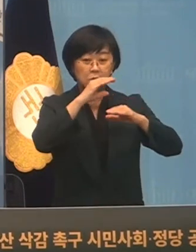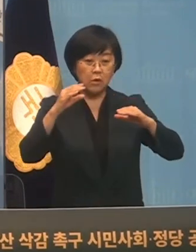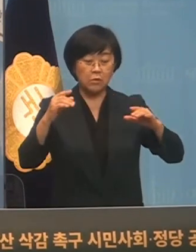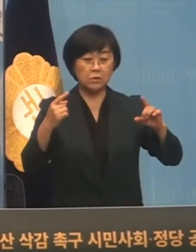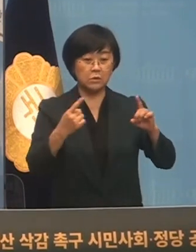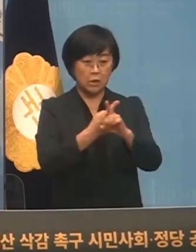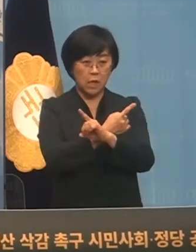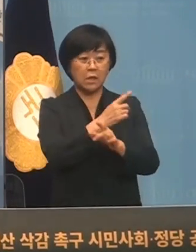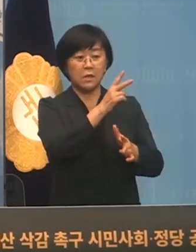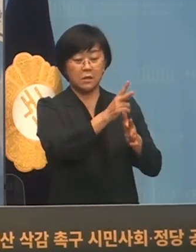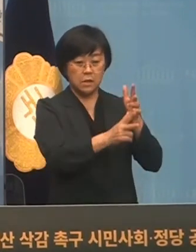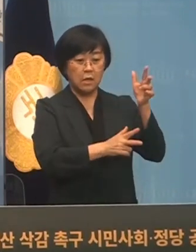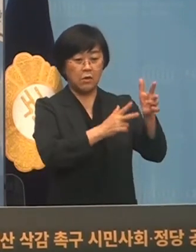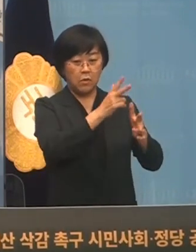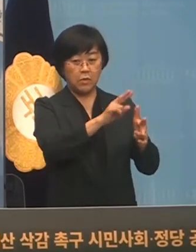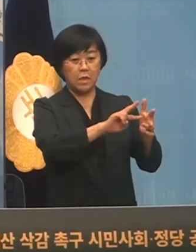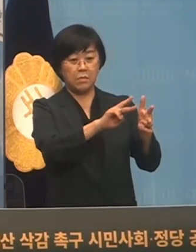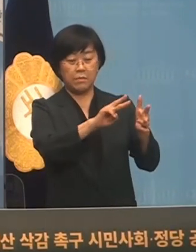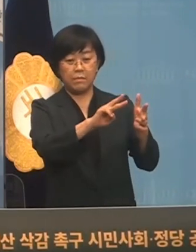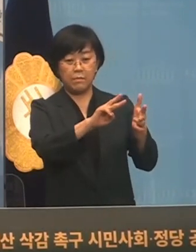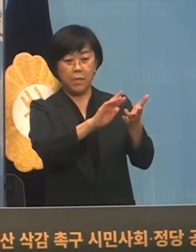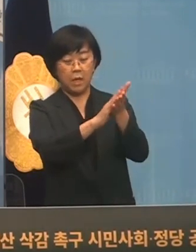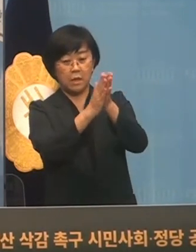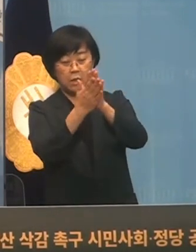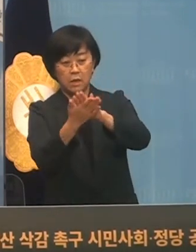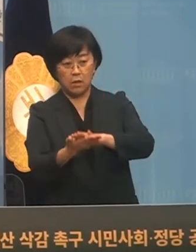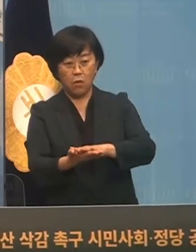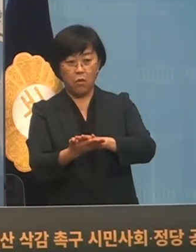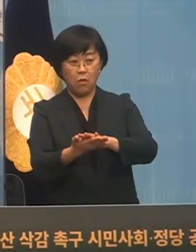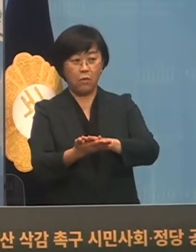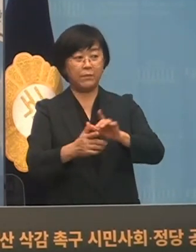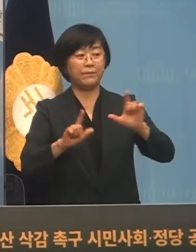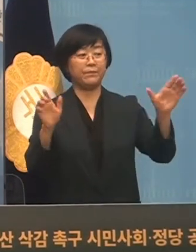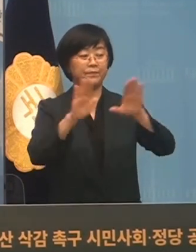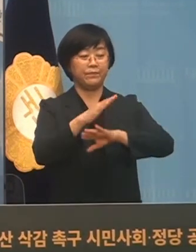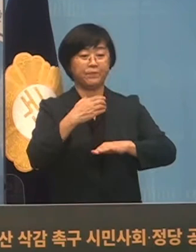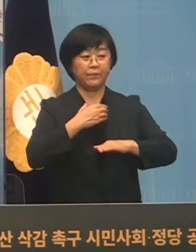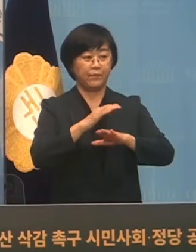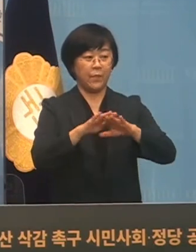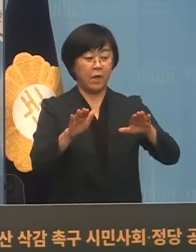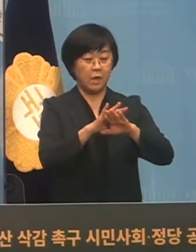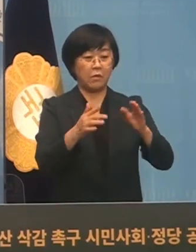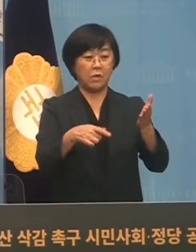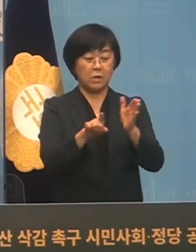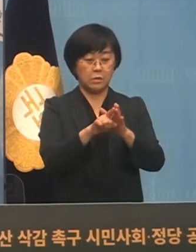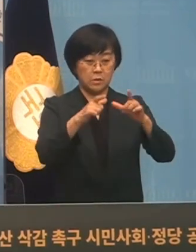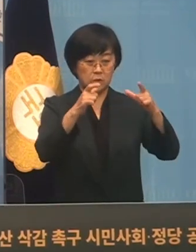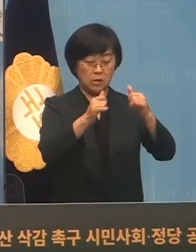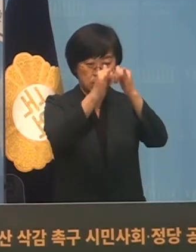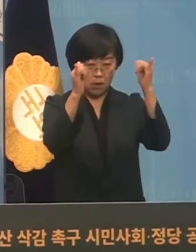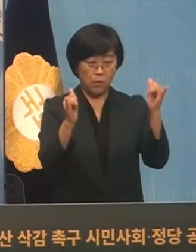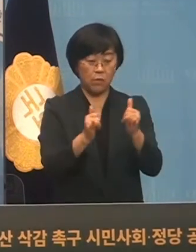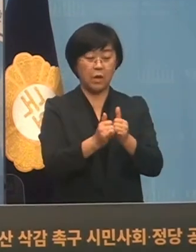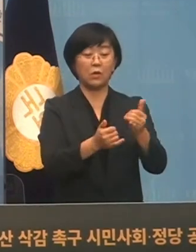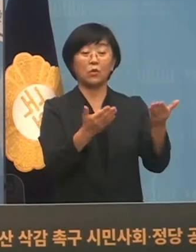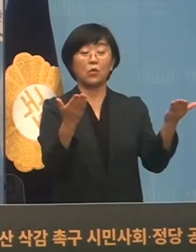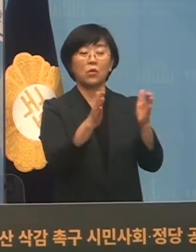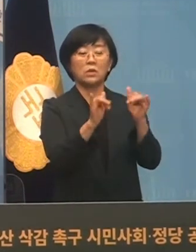하는 산업이 바뀌고 기후위기대응을 위해서 전환하는 과정에서 지역사회 또 산업,